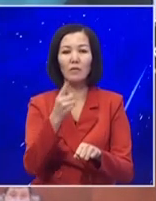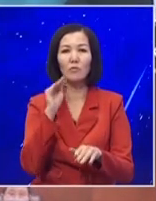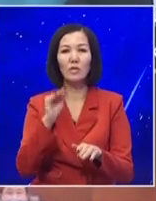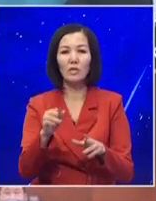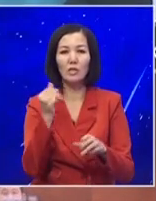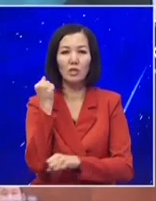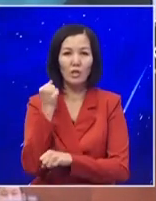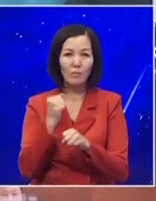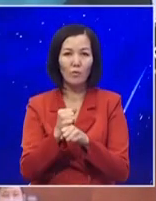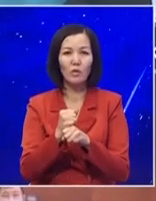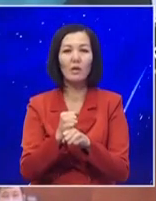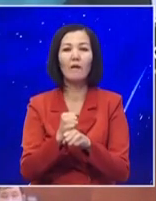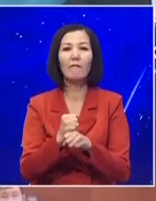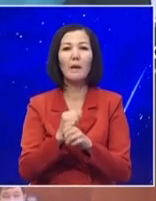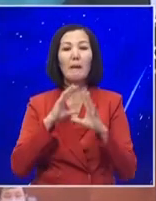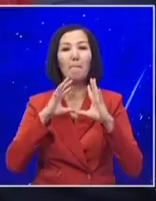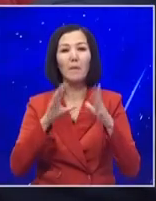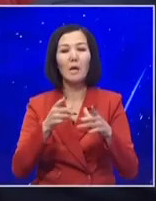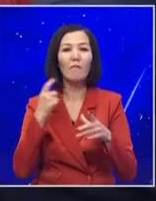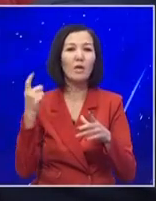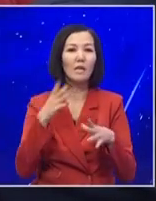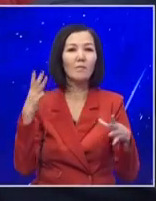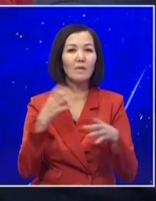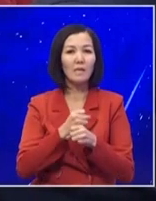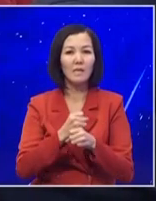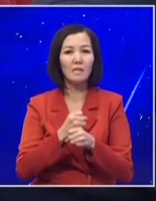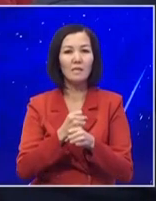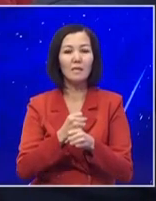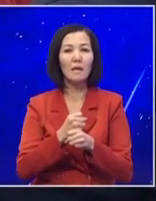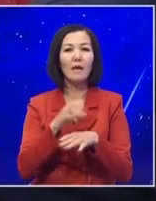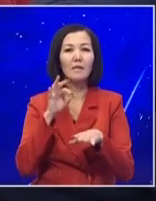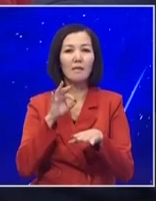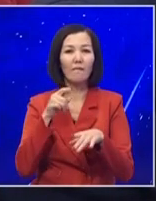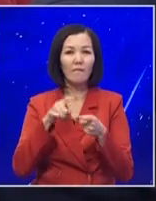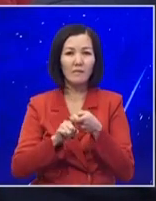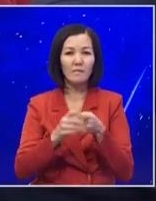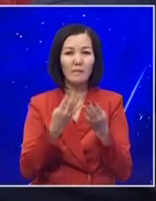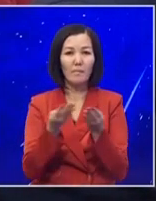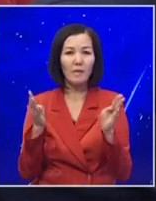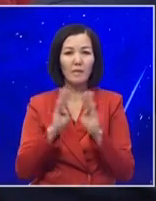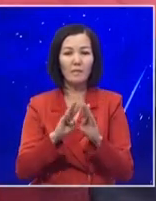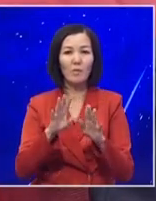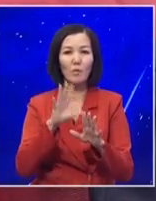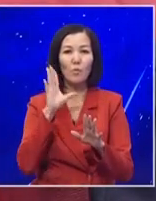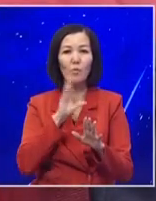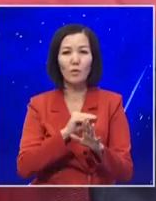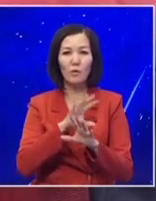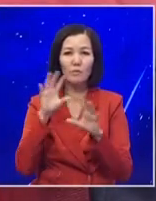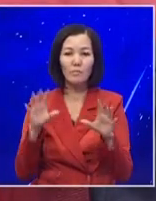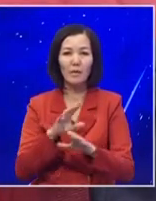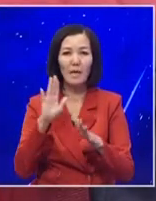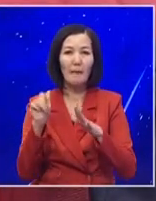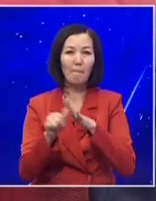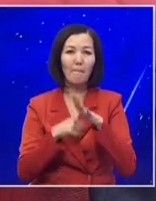тысячи работников. Несмотря на мировой экономический кризис, вызванный пандемией, удалось удержать безработицу на